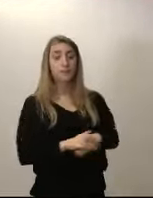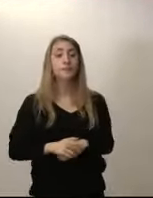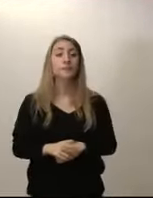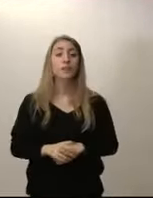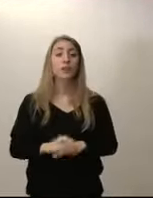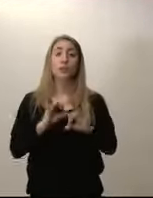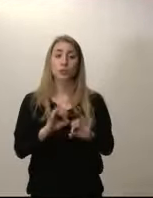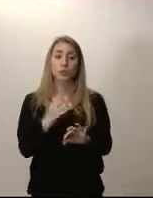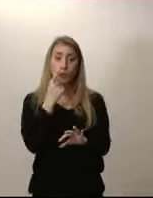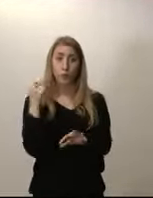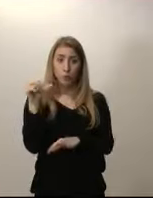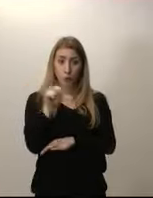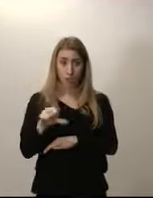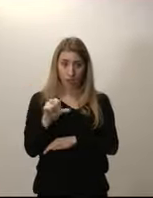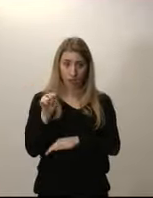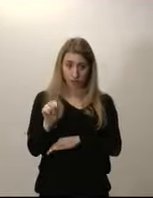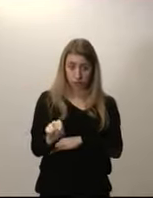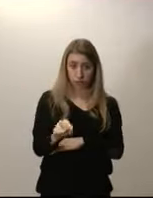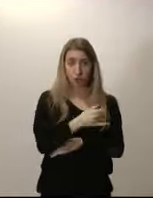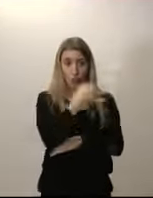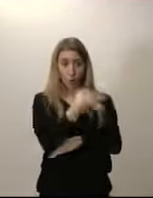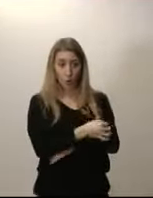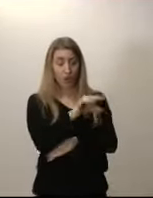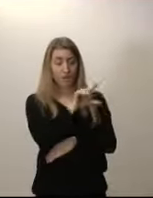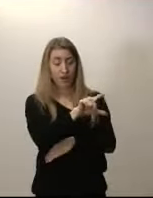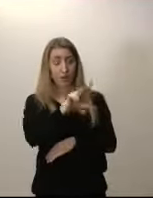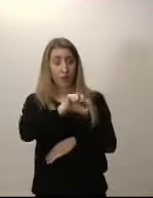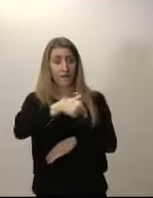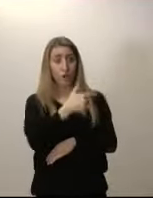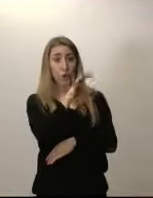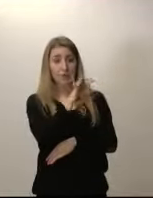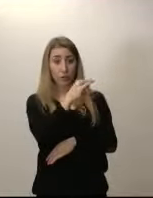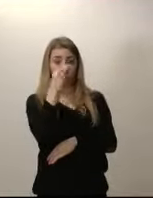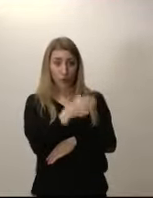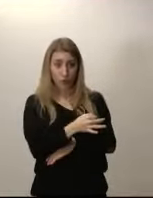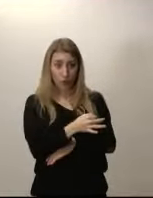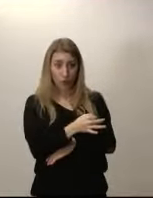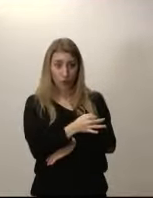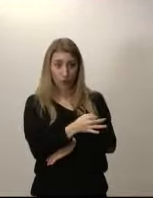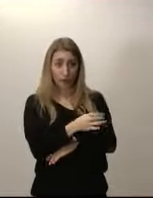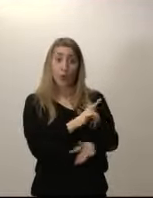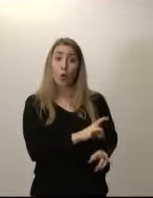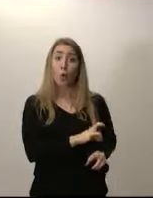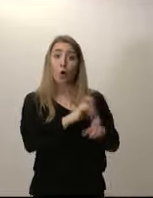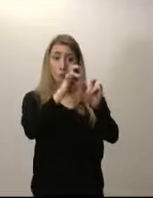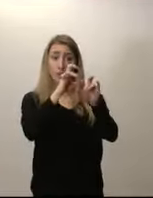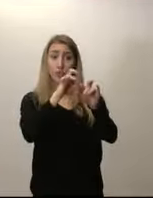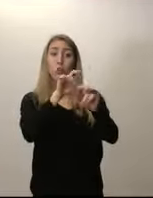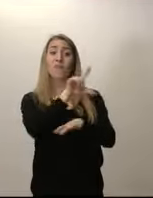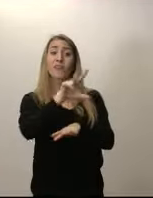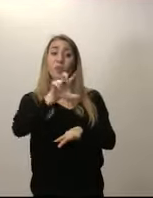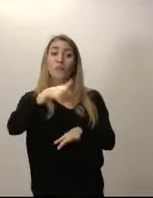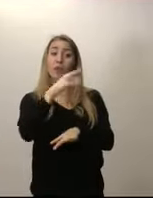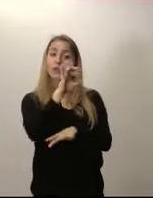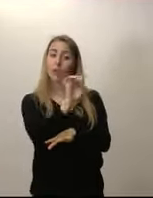dire à M. Atterer que le taux passe à 23,50%. Ce n'est pas une augmentation de 23,50% comme cela